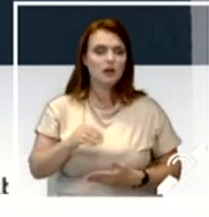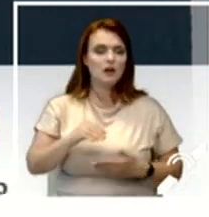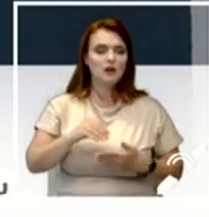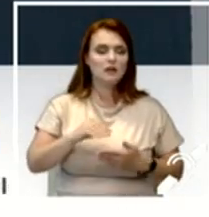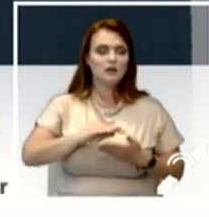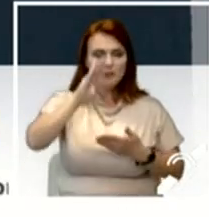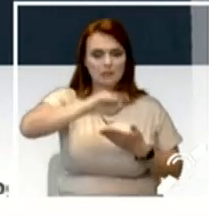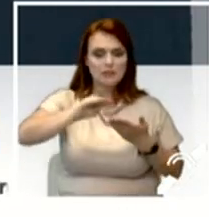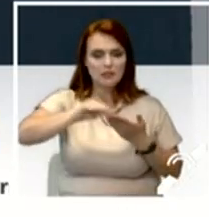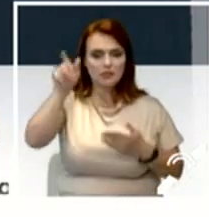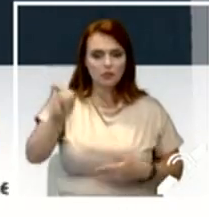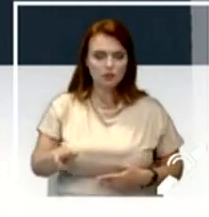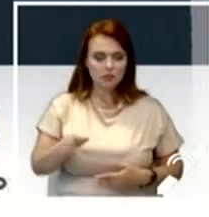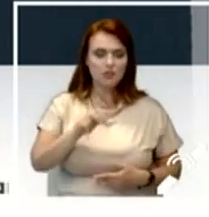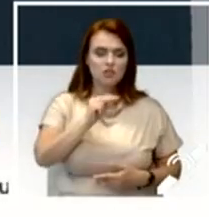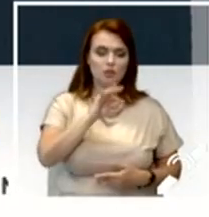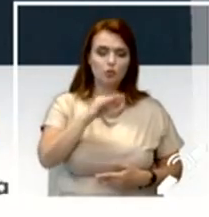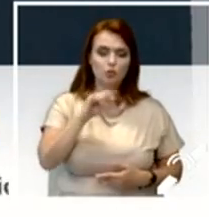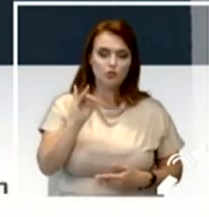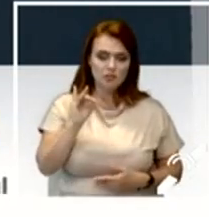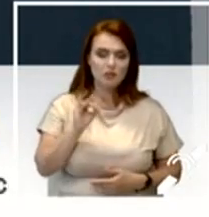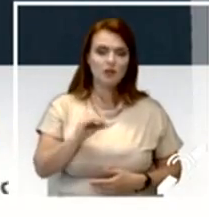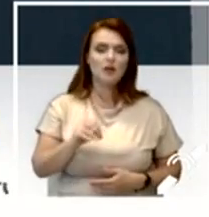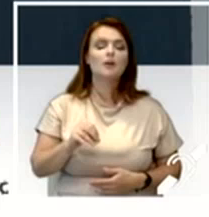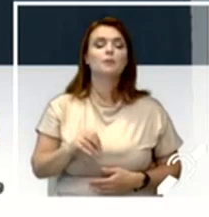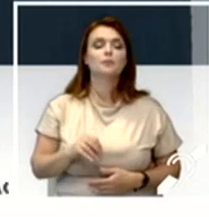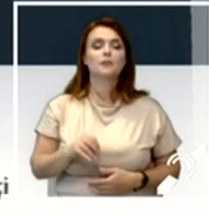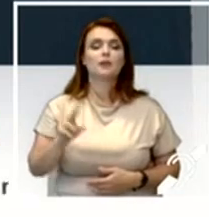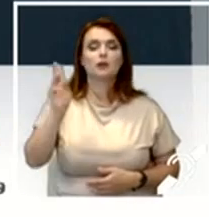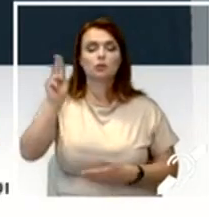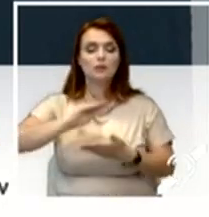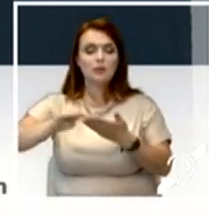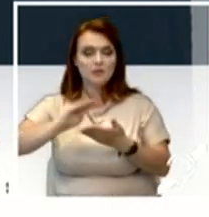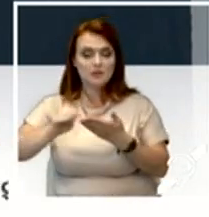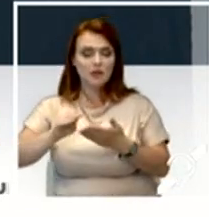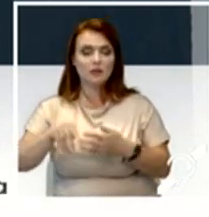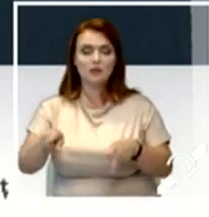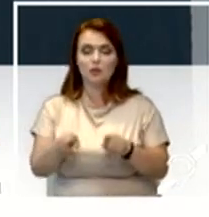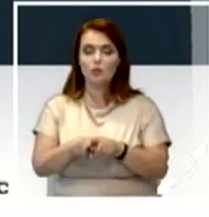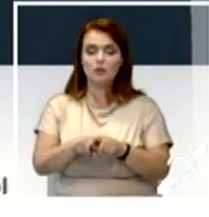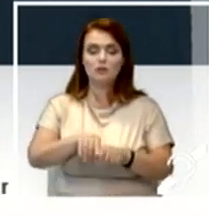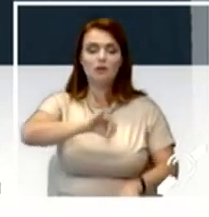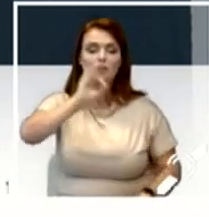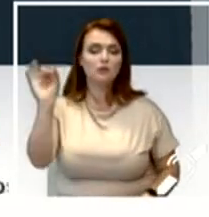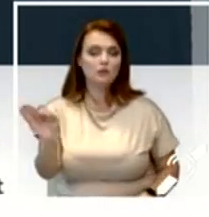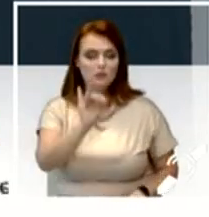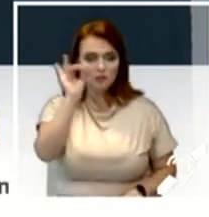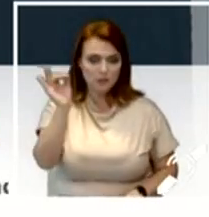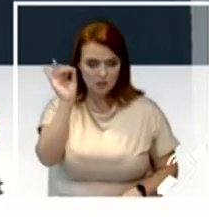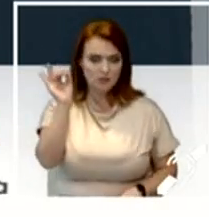Moruzi, care a scris despre acea cizmă care a vorbit și domnul Grosei,